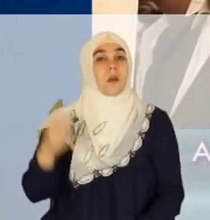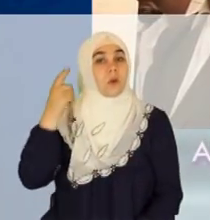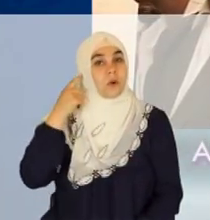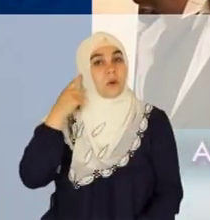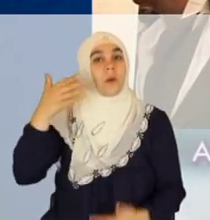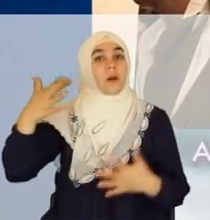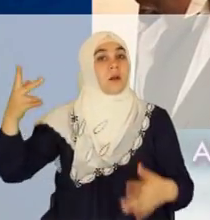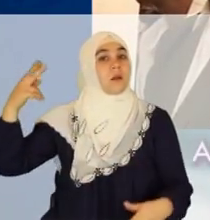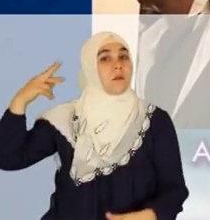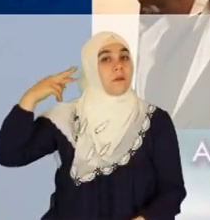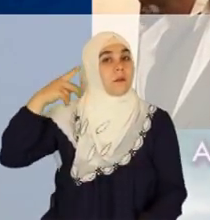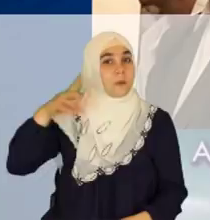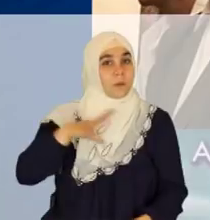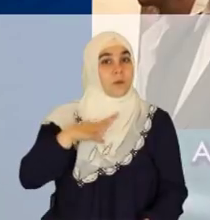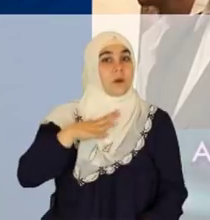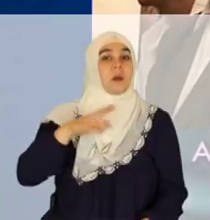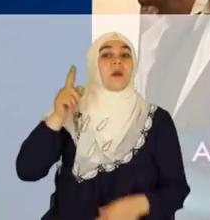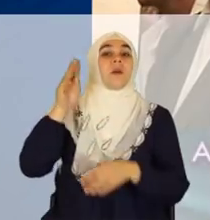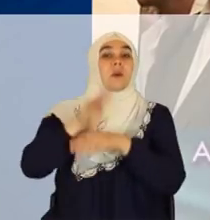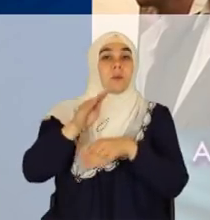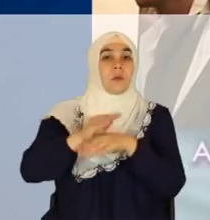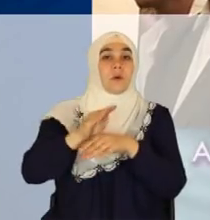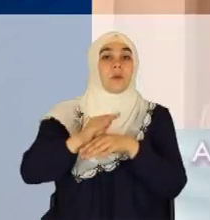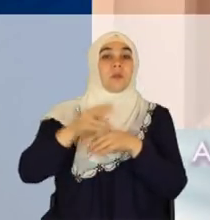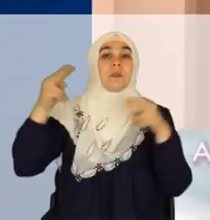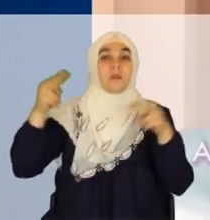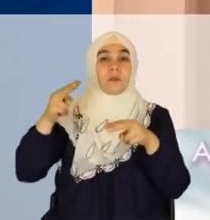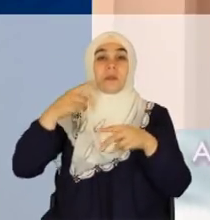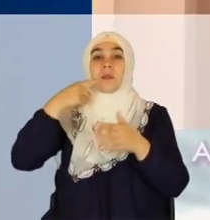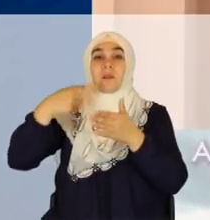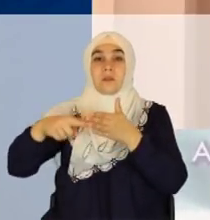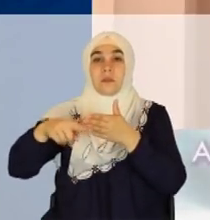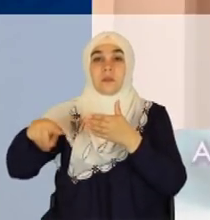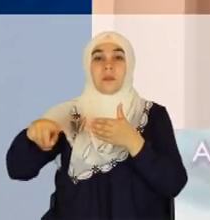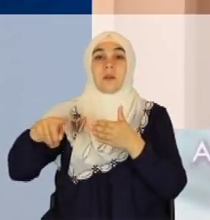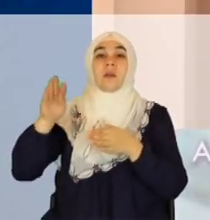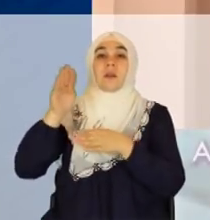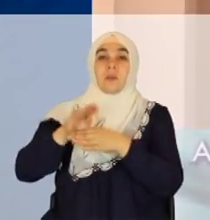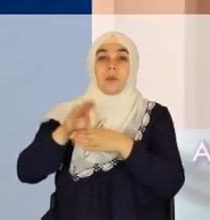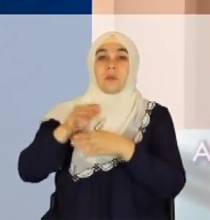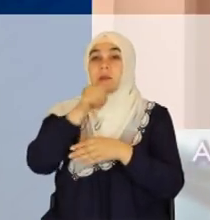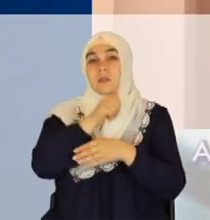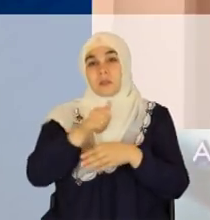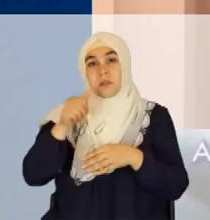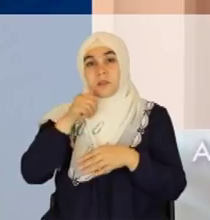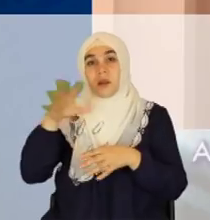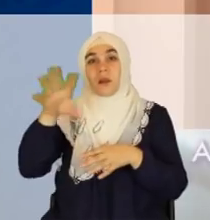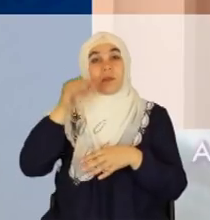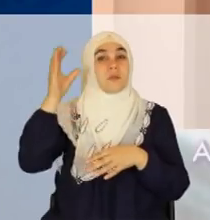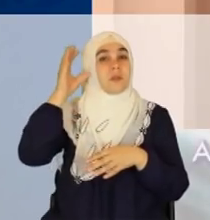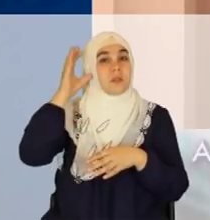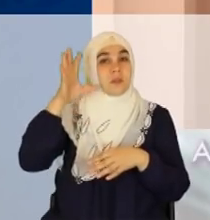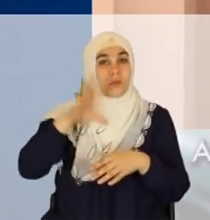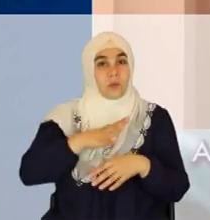그러면 하여간 나사람의 시대였대. 리바드는 목덕는 브로는 수대 차품치리는 브로 야시는 라이메던 양은 이슈트 브로가